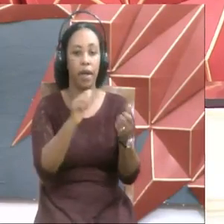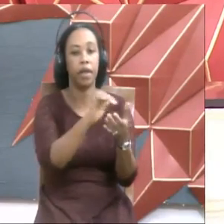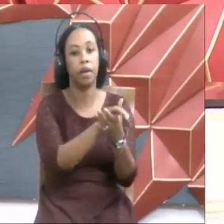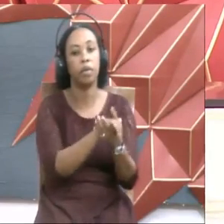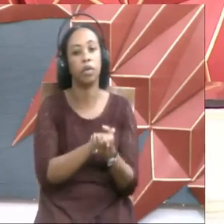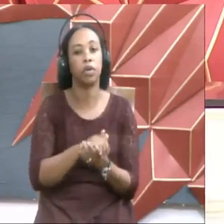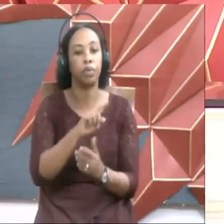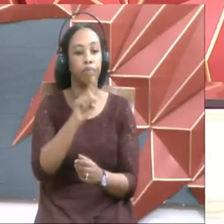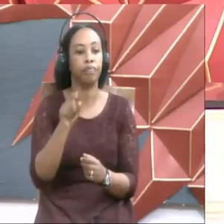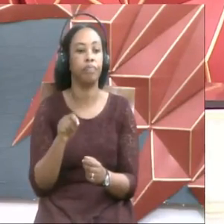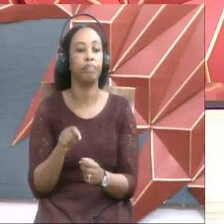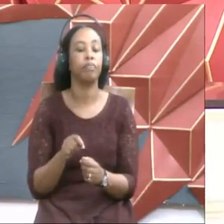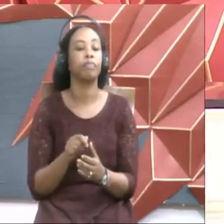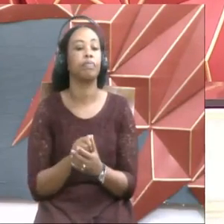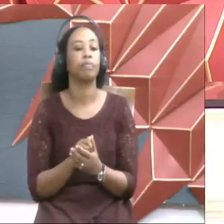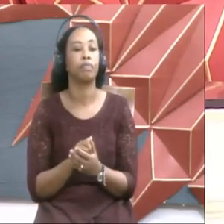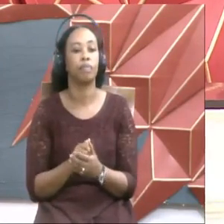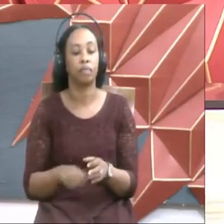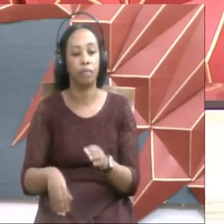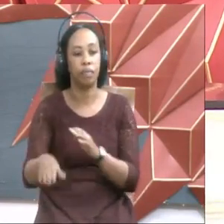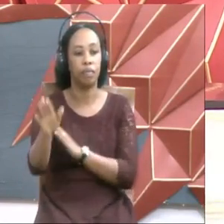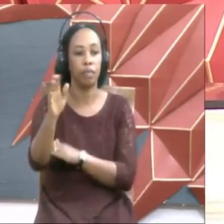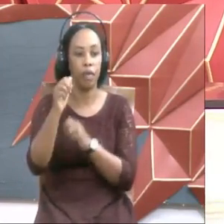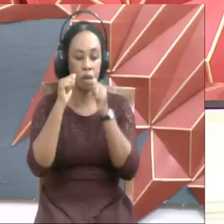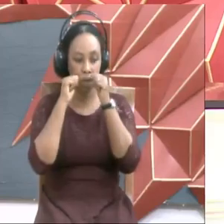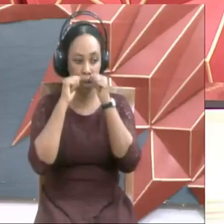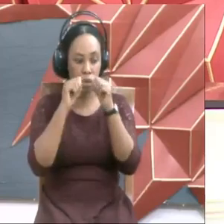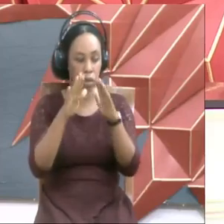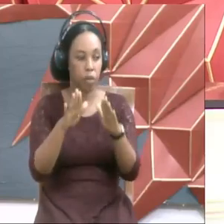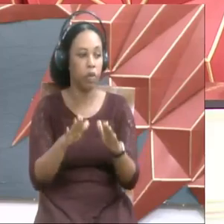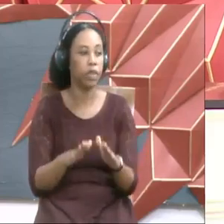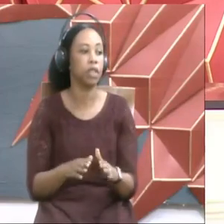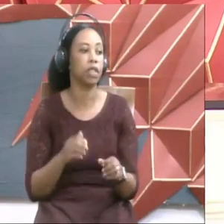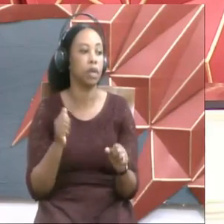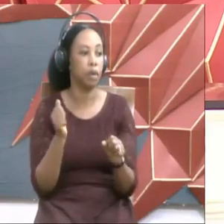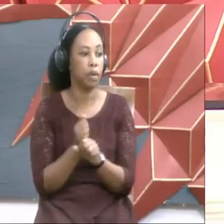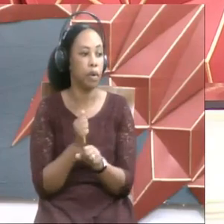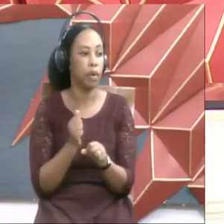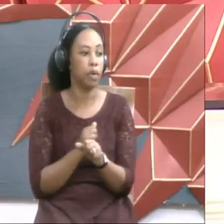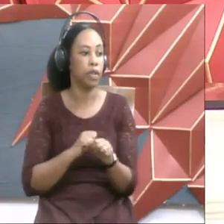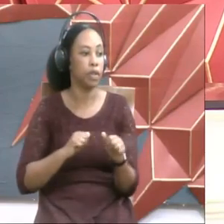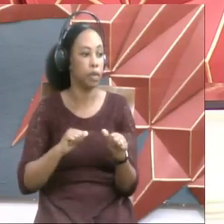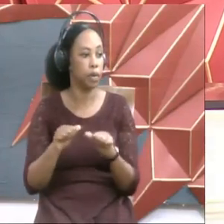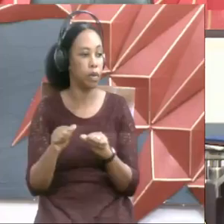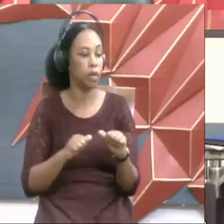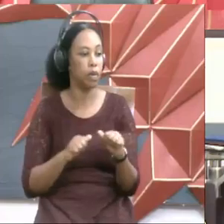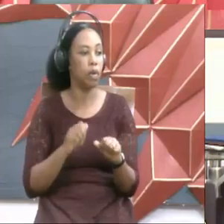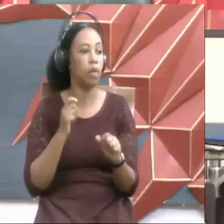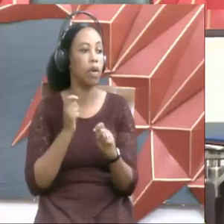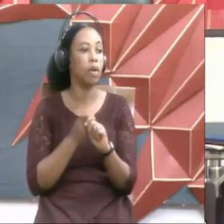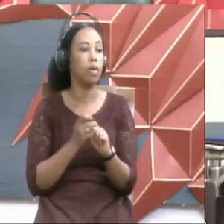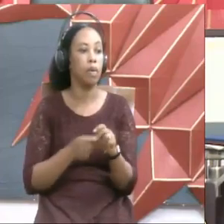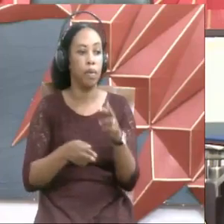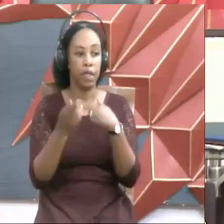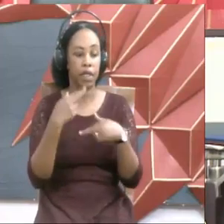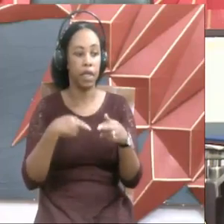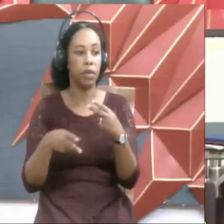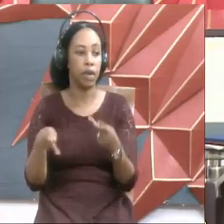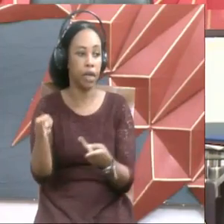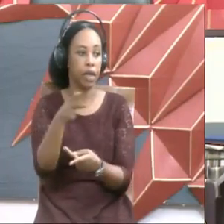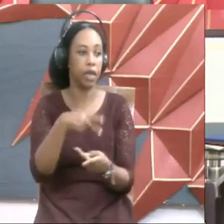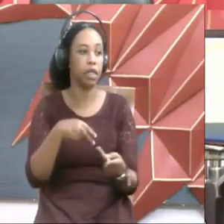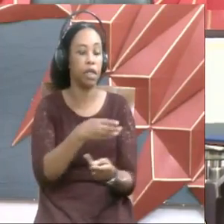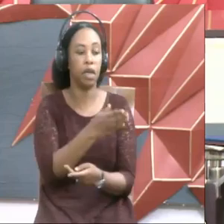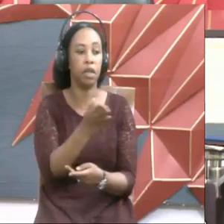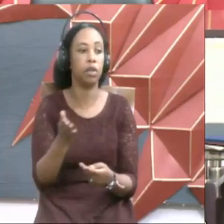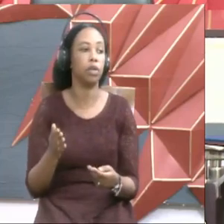Kitega, est-ce que vous les donnez des salutations? Que Dieu les bénisse, ils ont fait. Est-ce qu'ils peuvent revenir